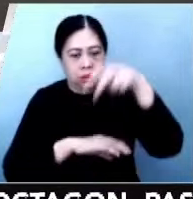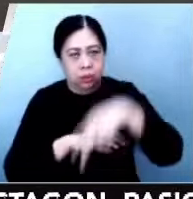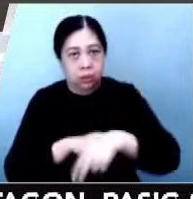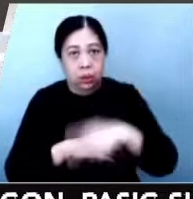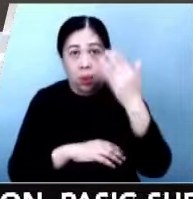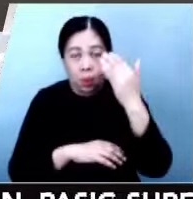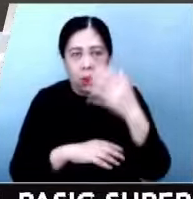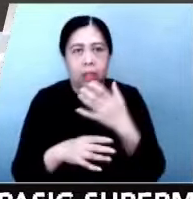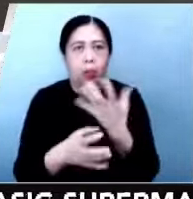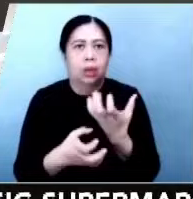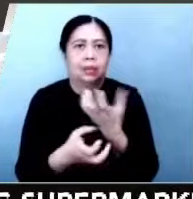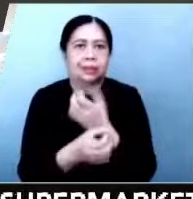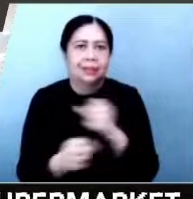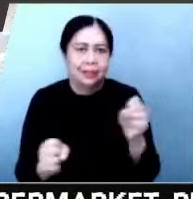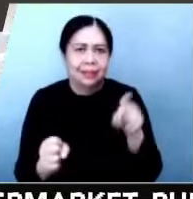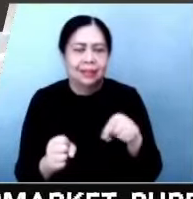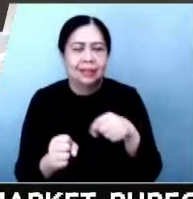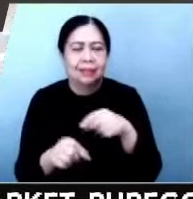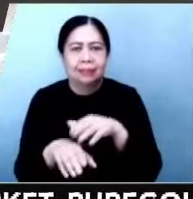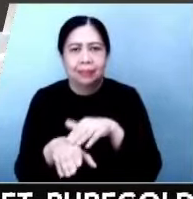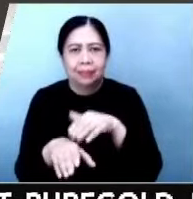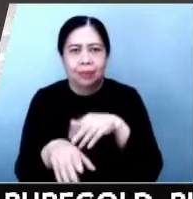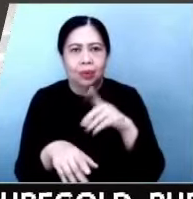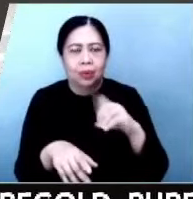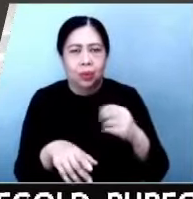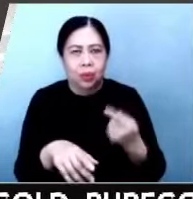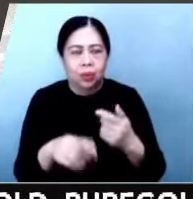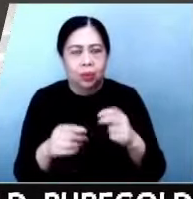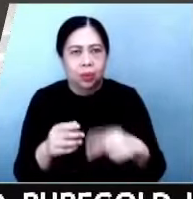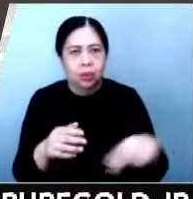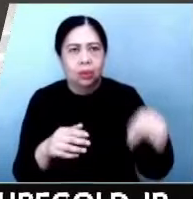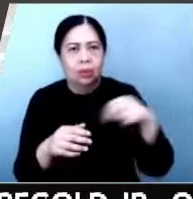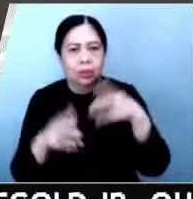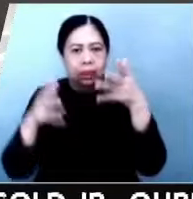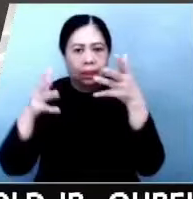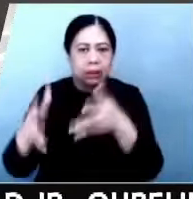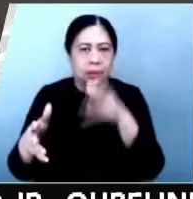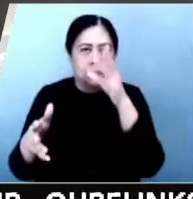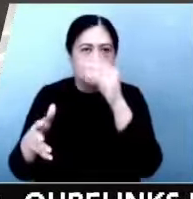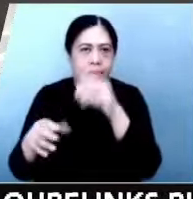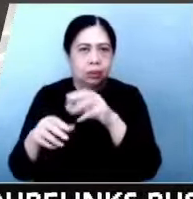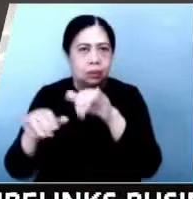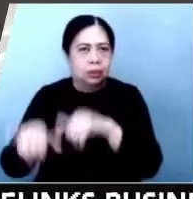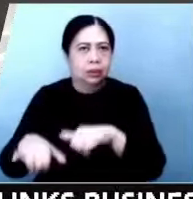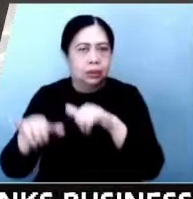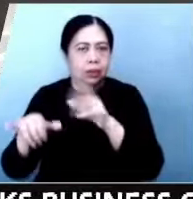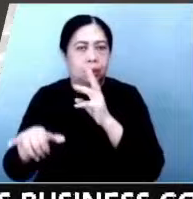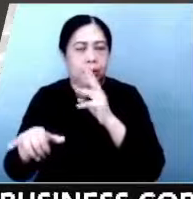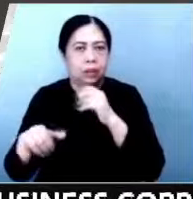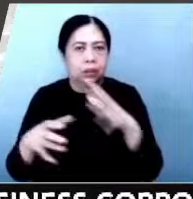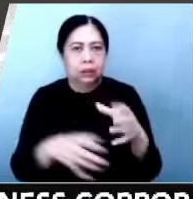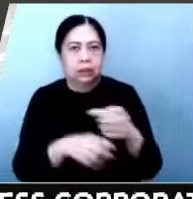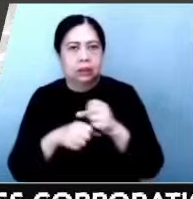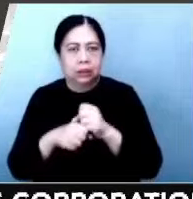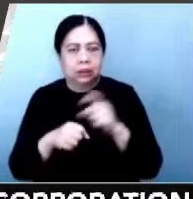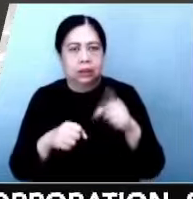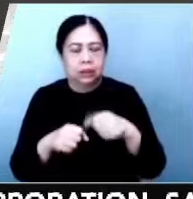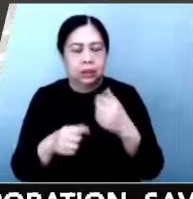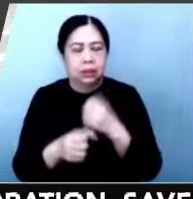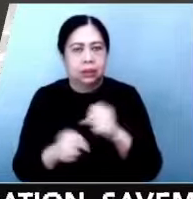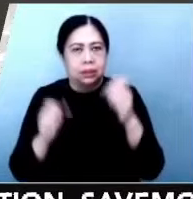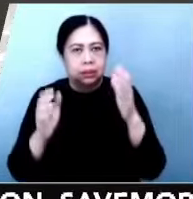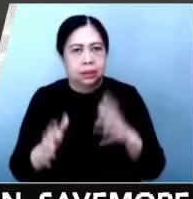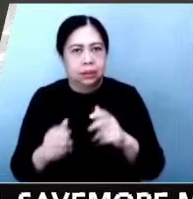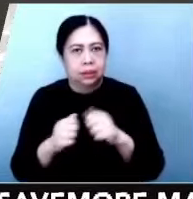iligtas ang kanyang alagang aso. Nakaaho ng aso pero naiwan ng lalaki sa tubig. Naiaho naman kalaunan ng mga rescuer na sakay